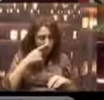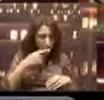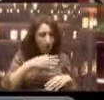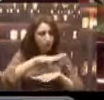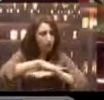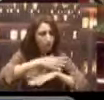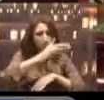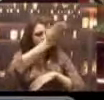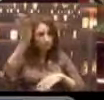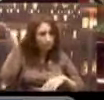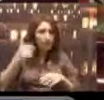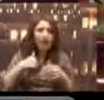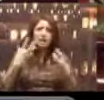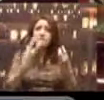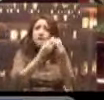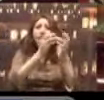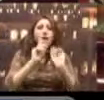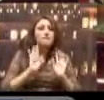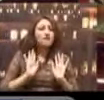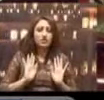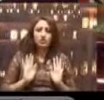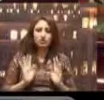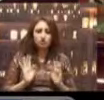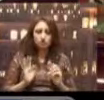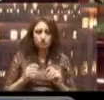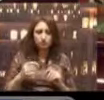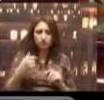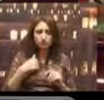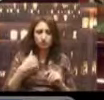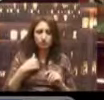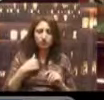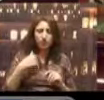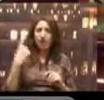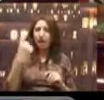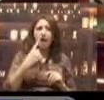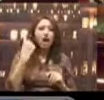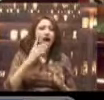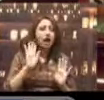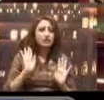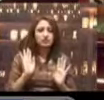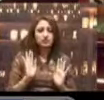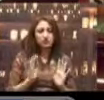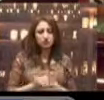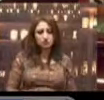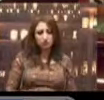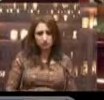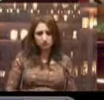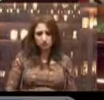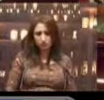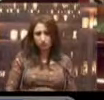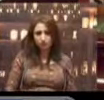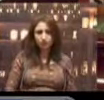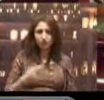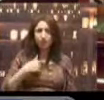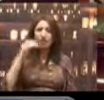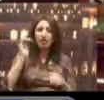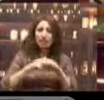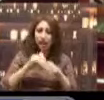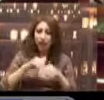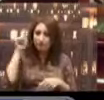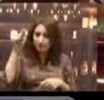ولا احترامي للجميع يعني، بس بحس ما بحسش ان انا محتاج اعمل ده. يعني في الاخر انا جاء وقت